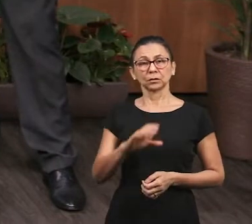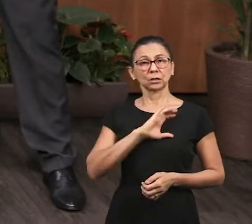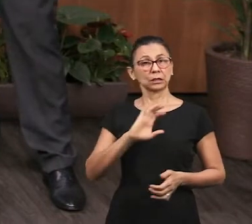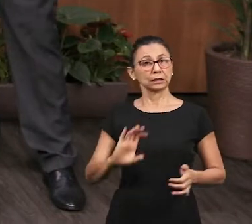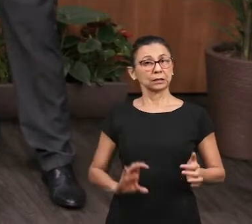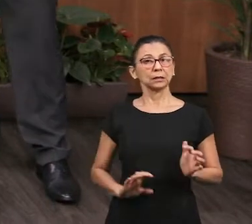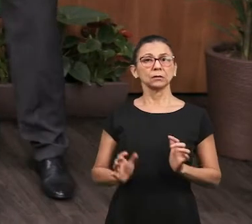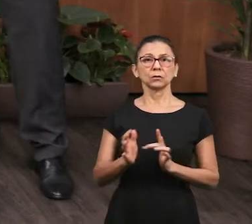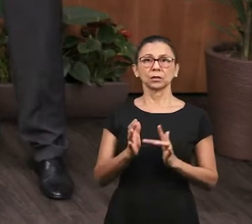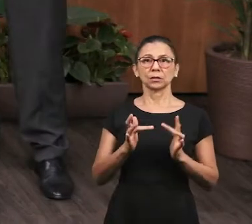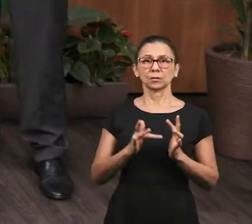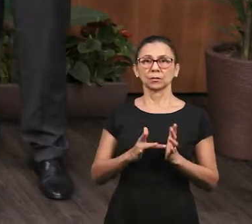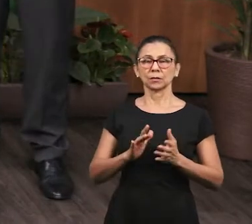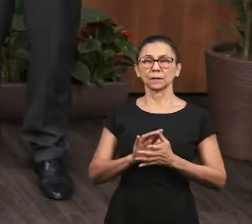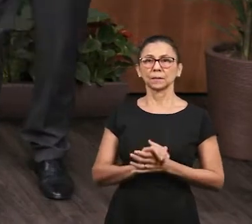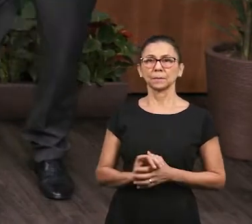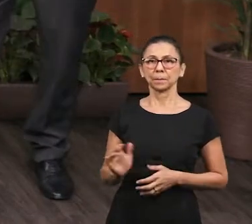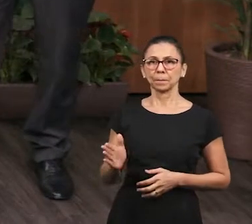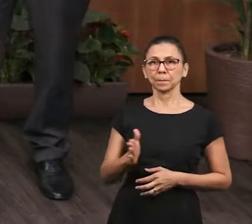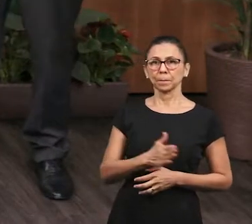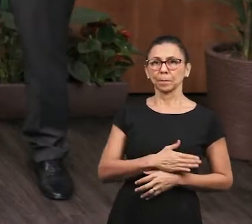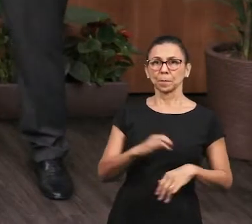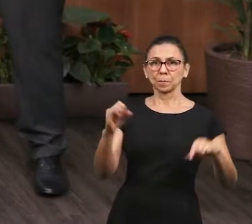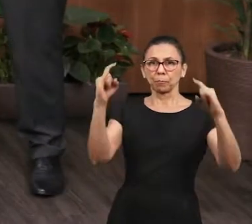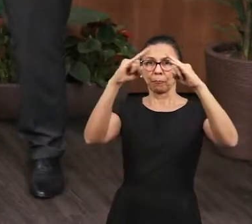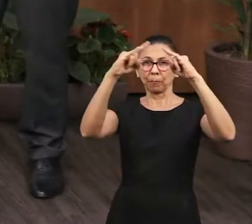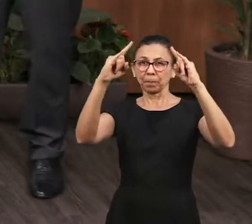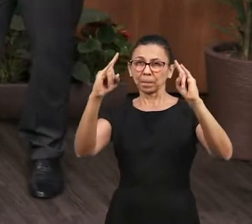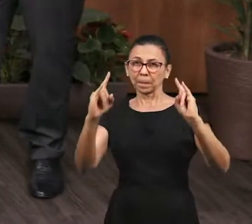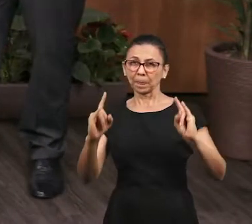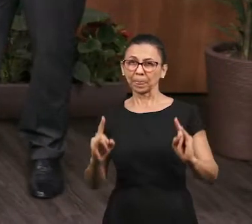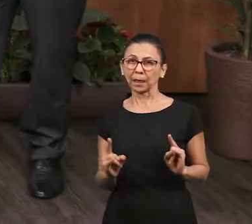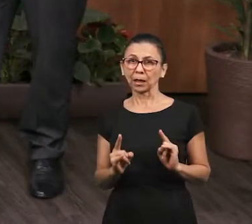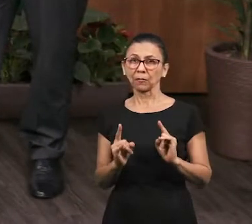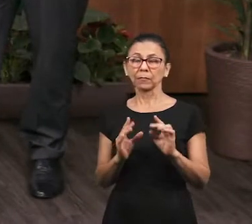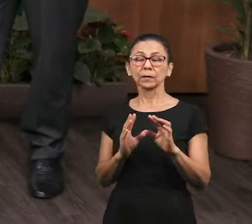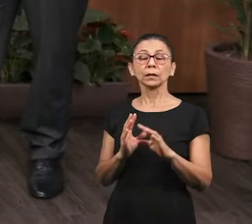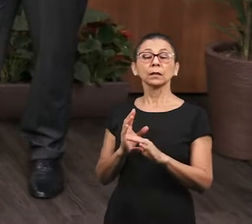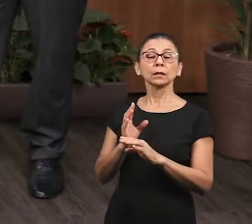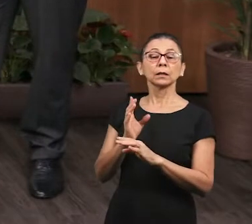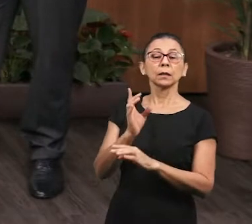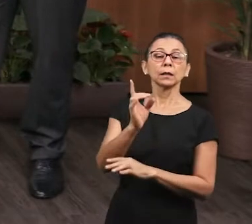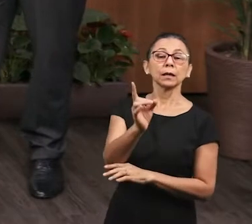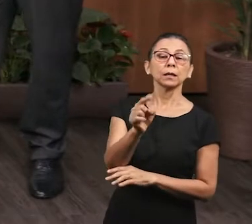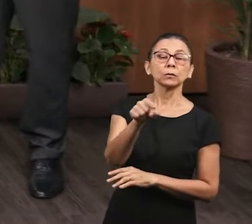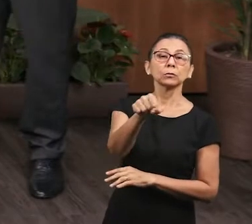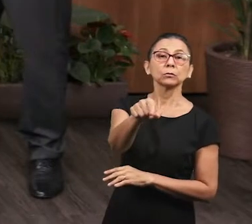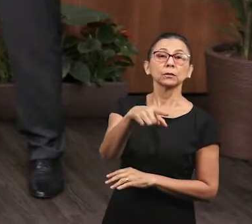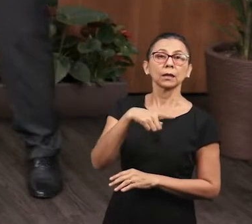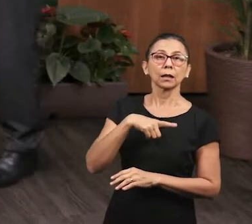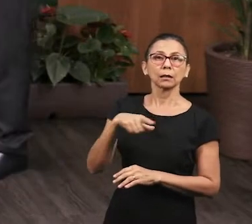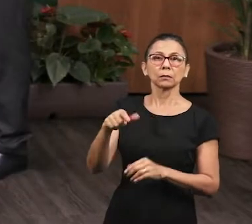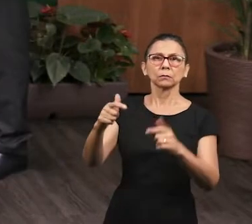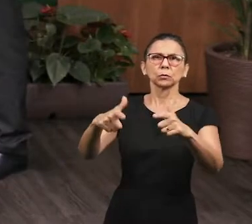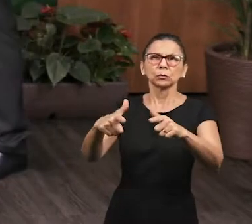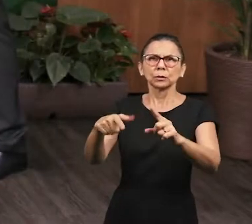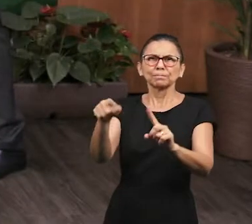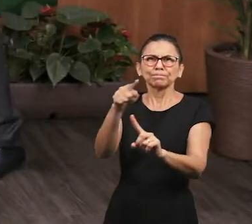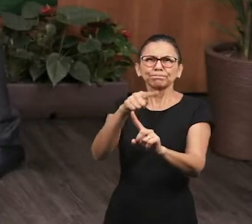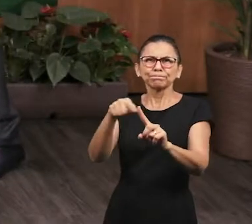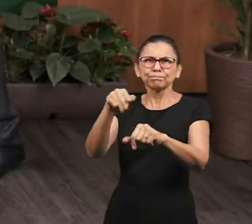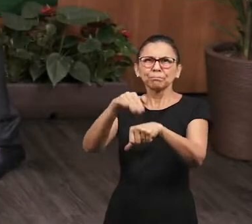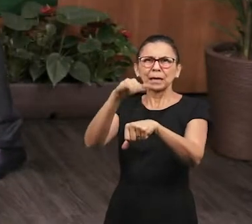Иисусом. И внутри святого святых находился также ковчег